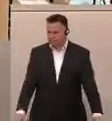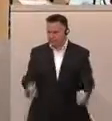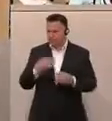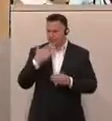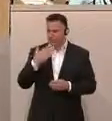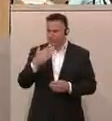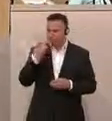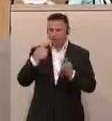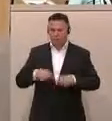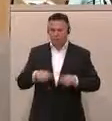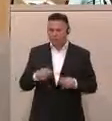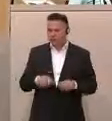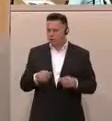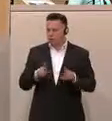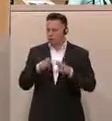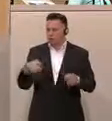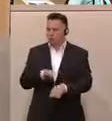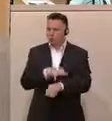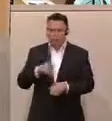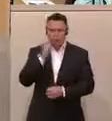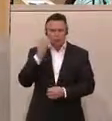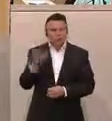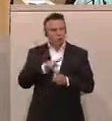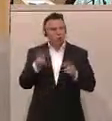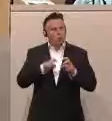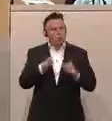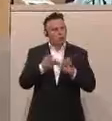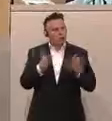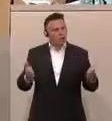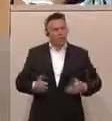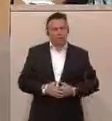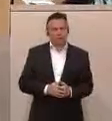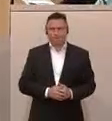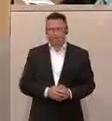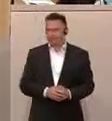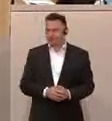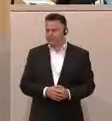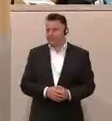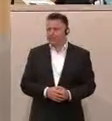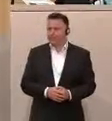Danke, Herr Präsident, Frau Bundeskanzlerin, werte Bundesregierung.